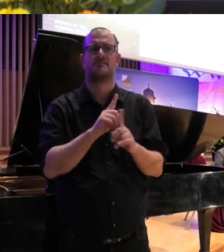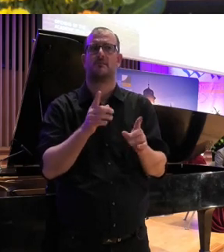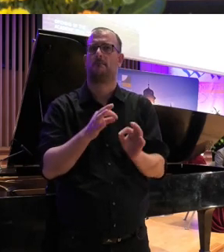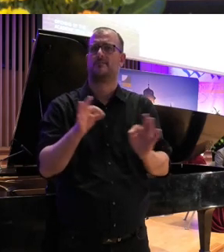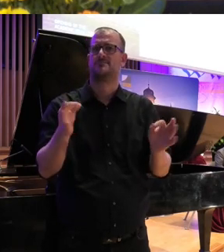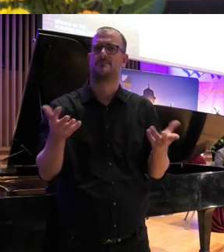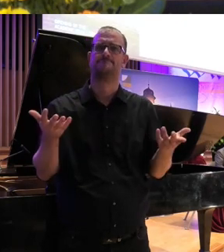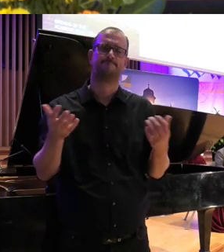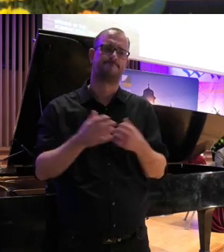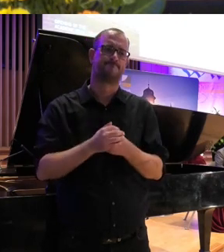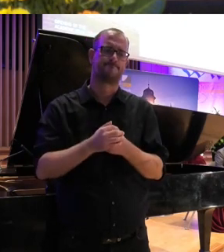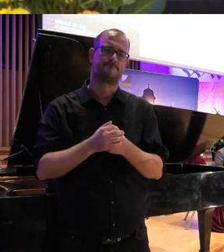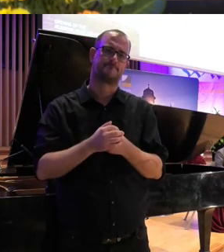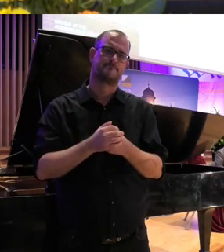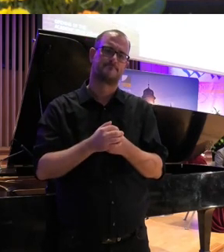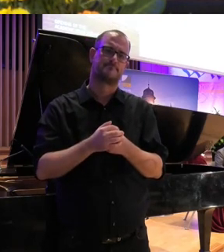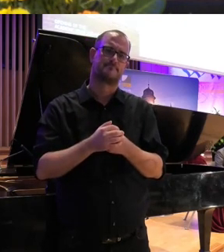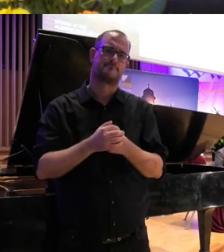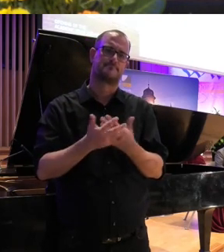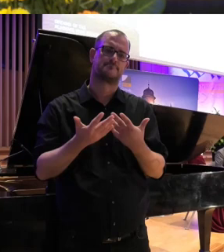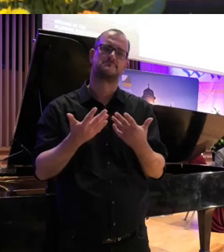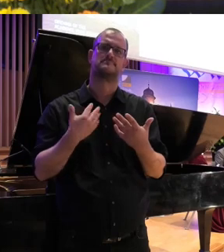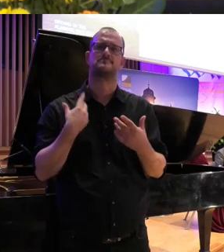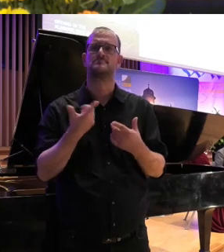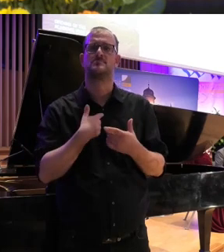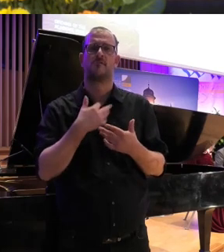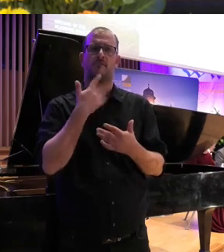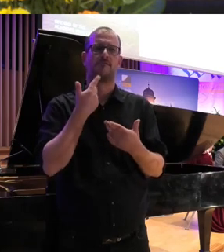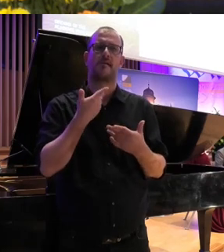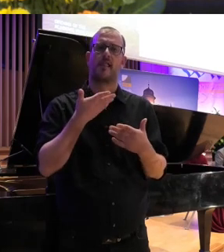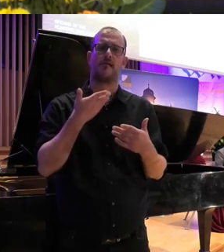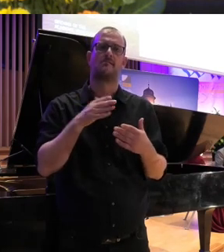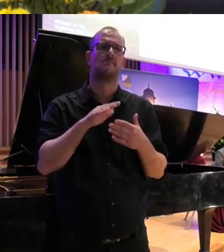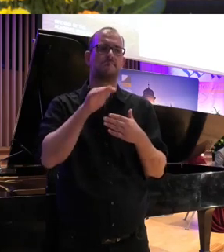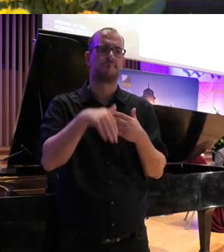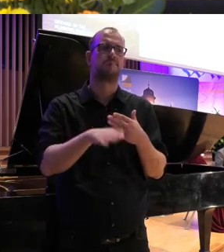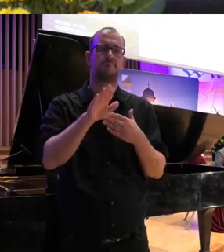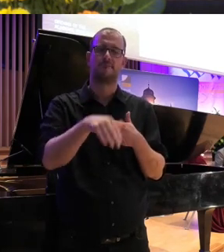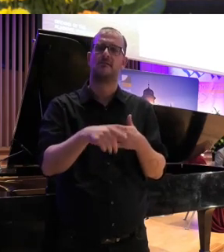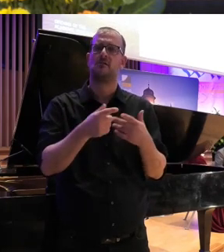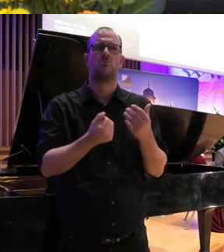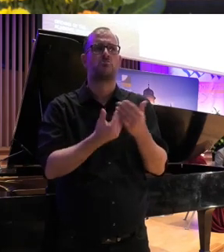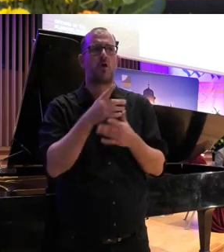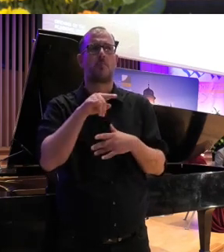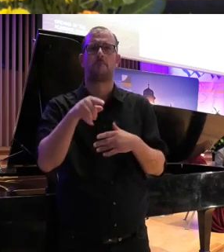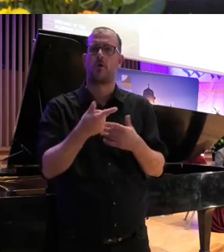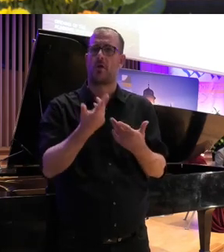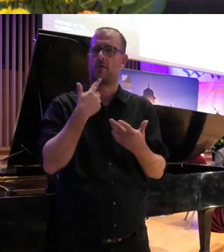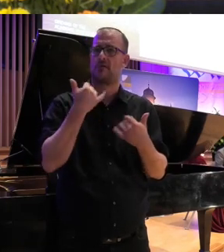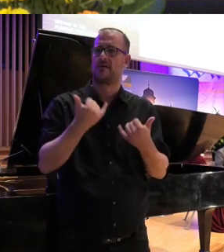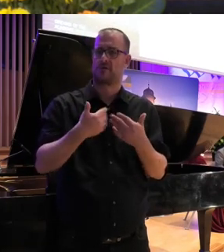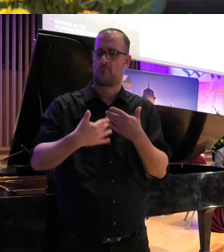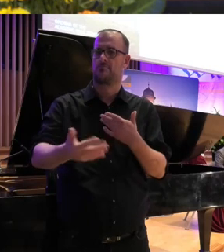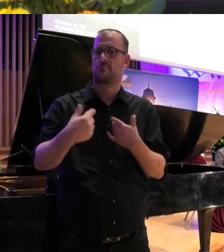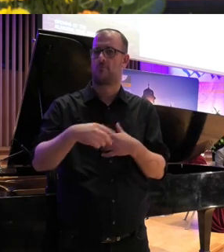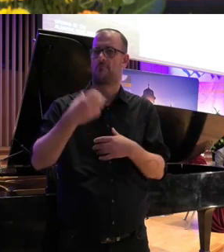geworden. Wir werden wahrscheinlich Einschnitte haben. Es gibt viele neue Projekte, die sich wahrscheinlich die Ampelkoalition auch